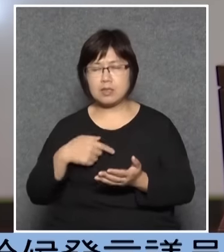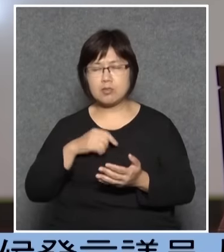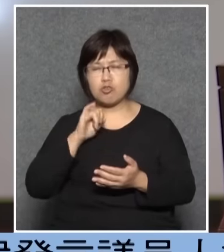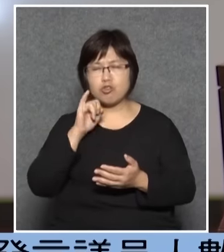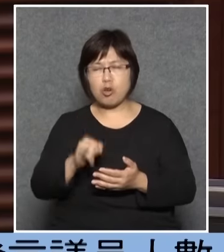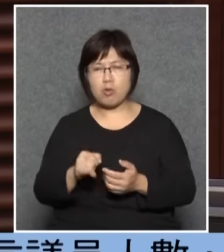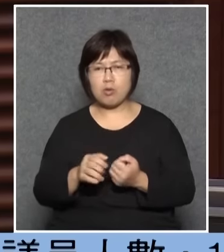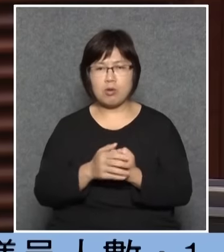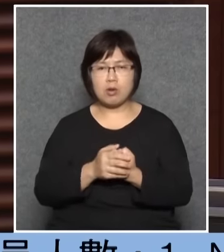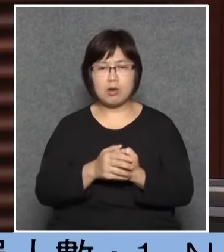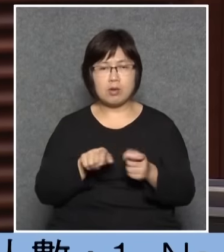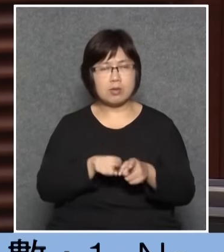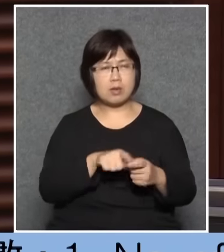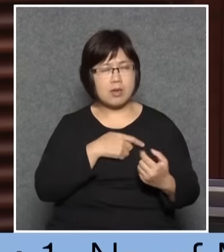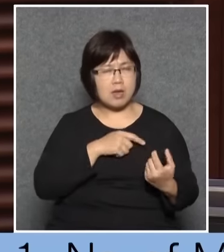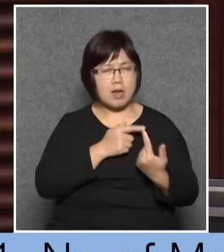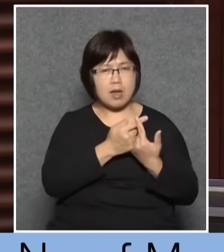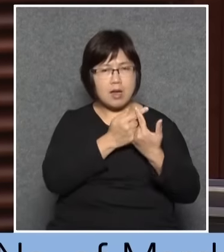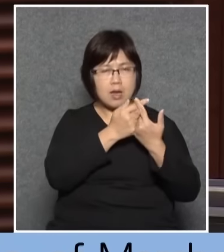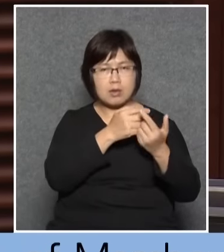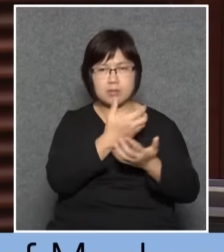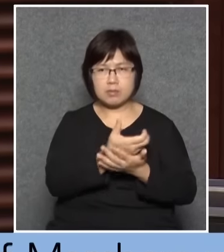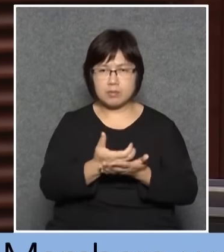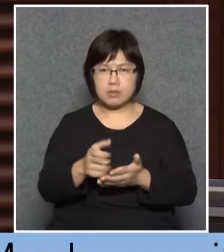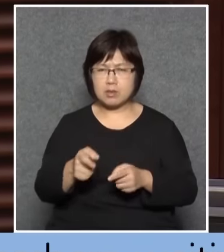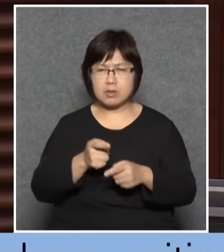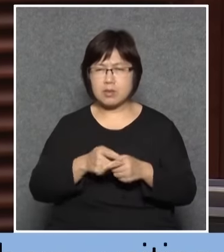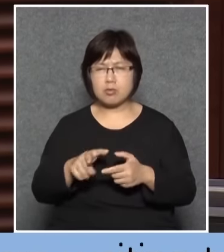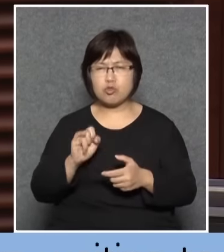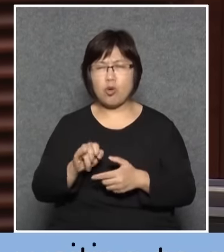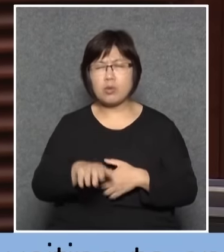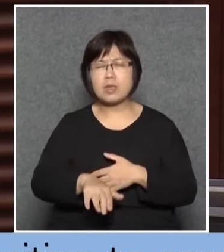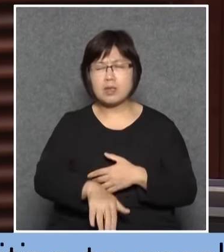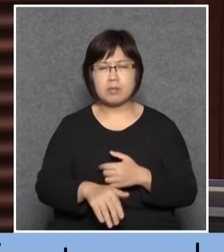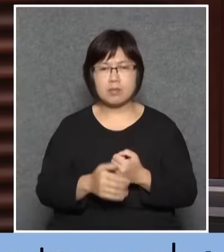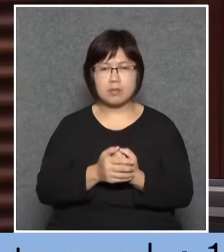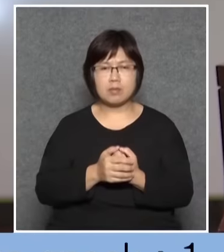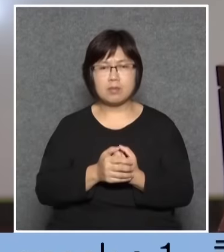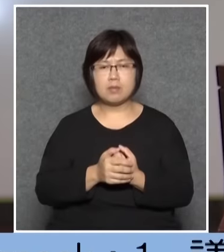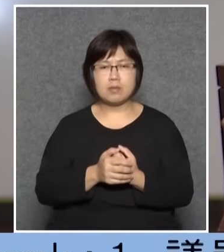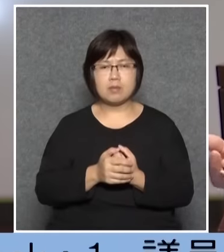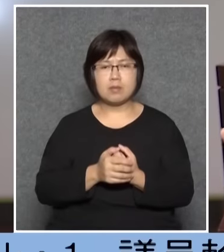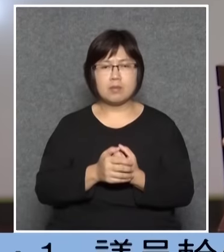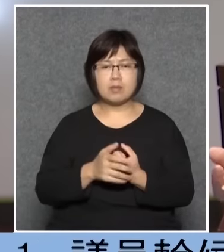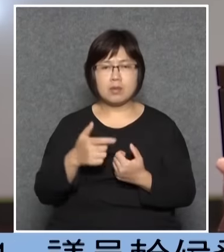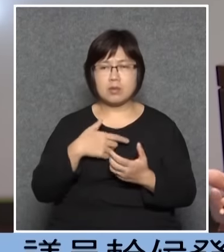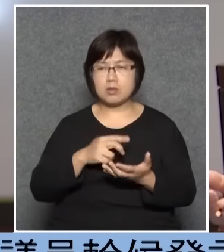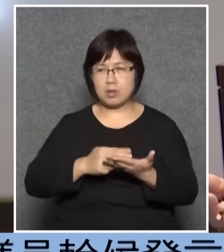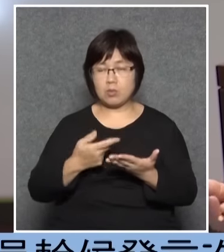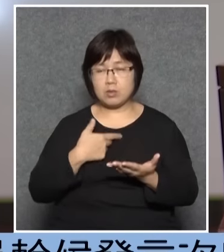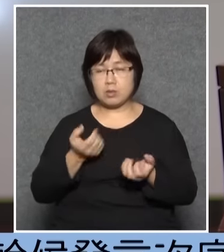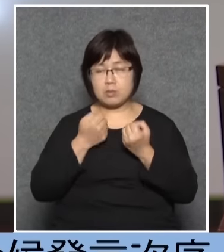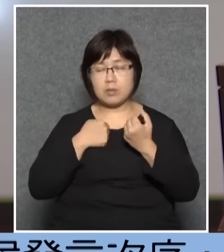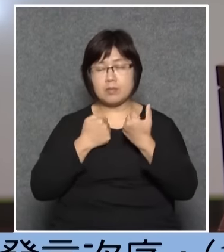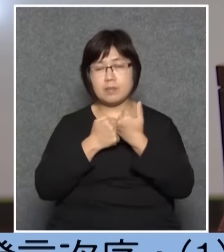唔係話我要同你咬文嚼字，係非常之低級嘅錯誤，係咪？咁當然呢修訂我哋梗係接受啦，梗係支持